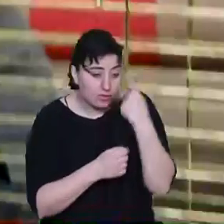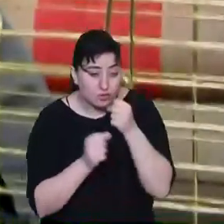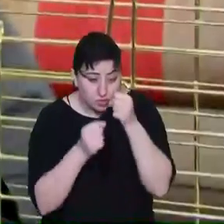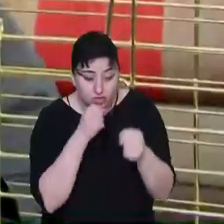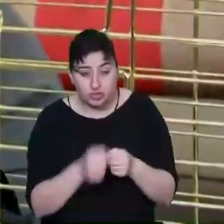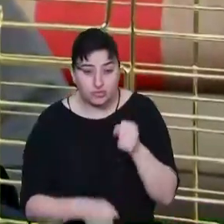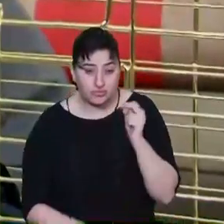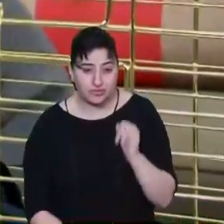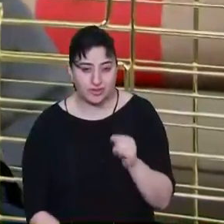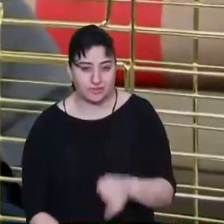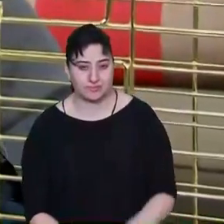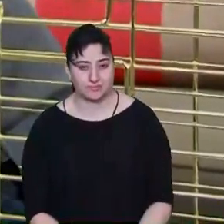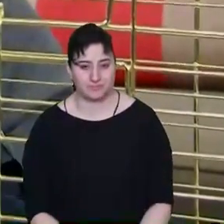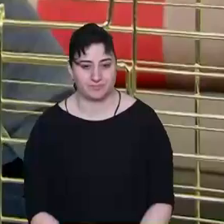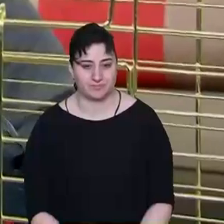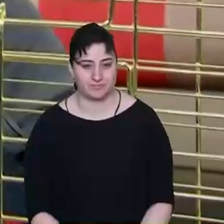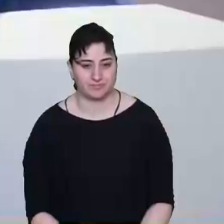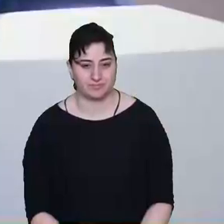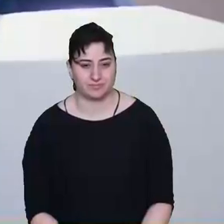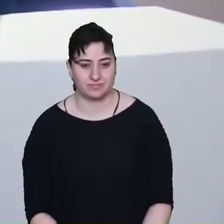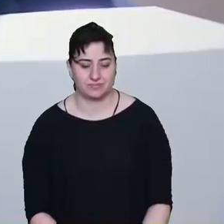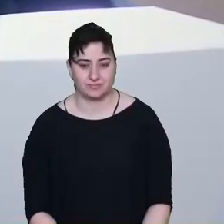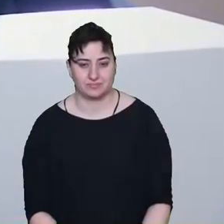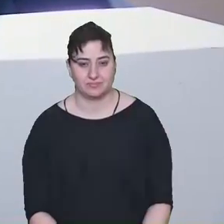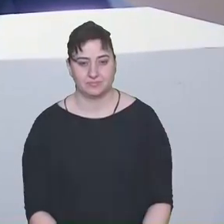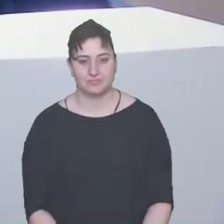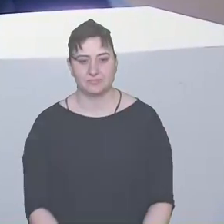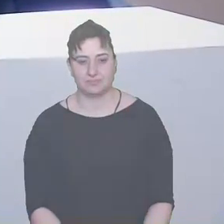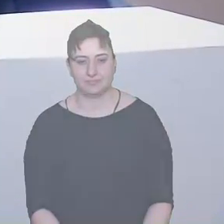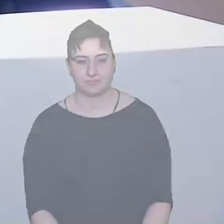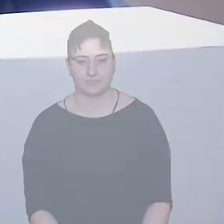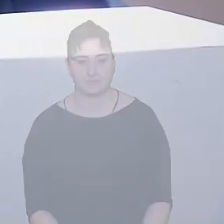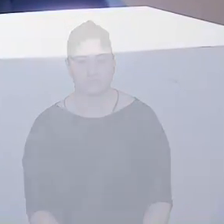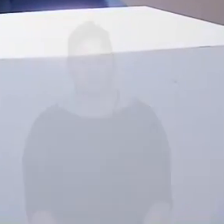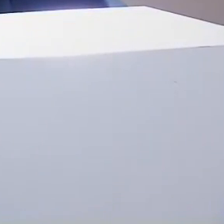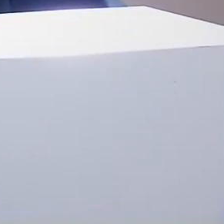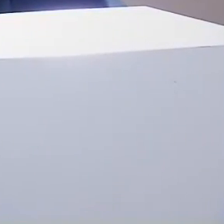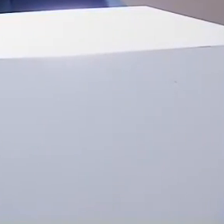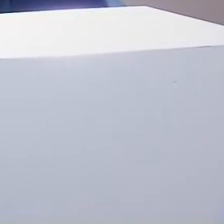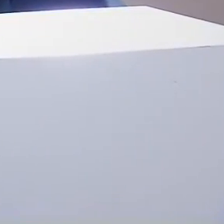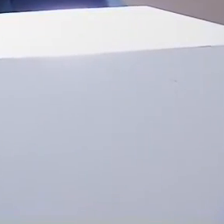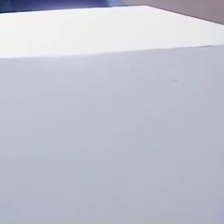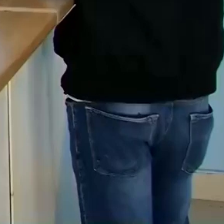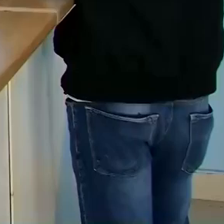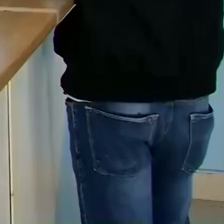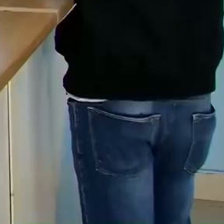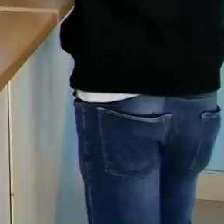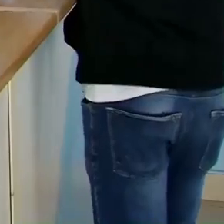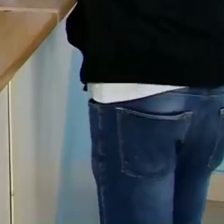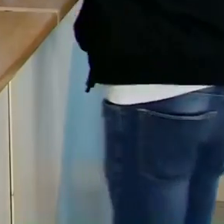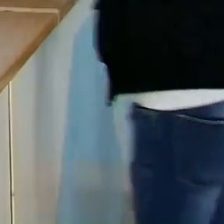girip hareketlerin doğru düzgün olsun. Banka. Nurhan pencere kenarındaki bankoda işine